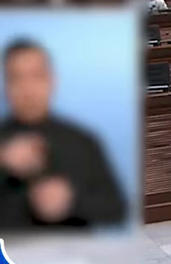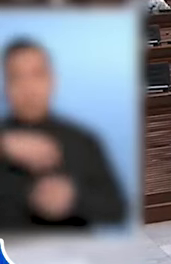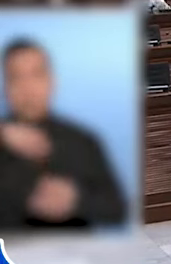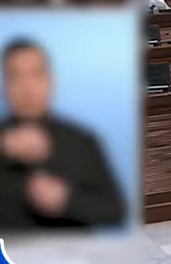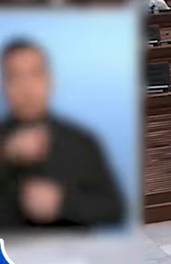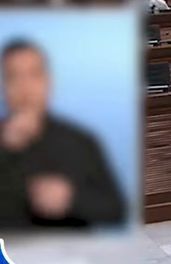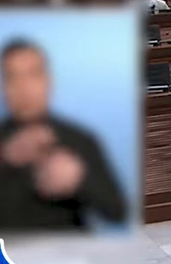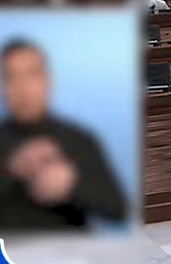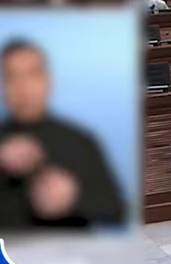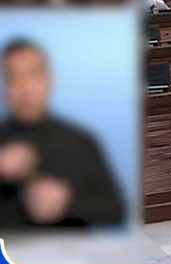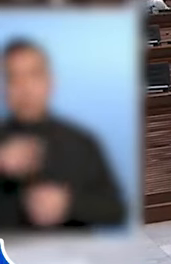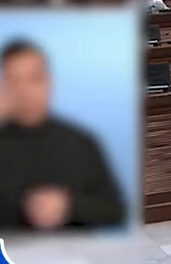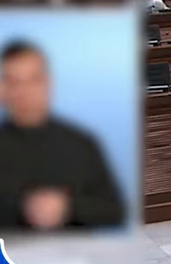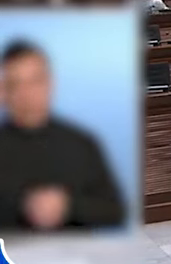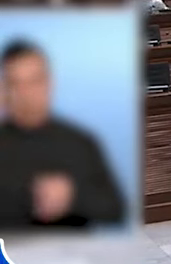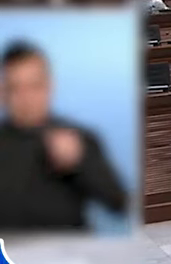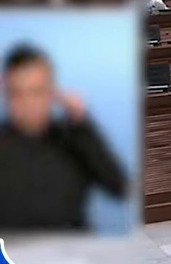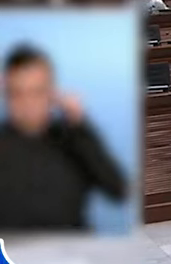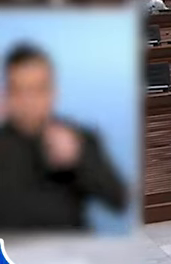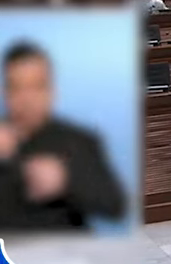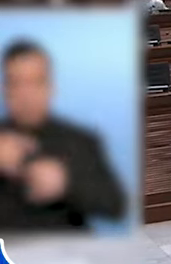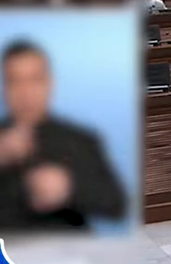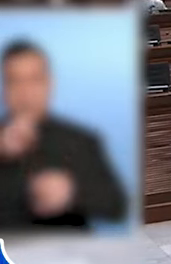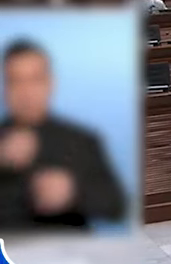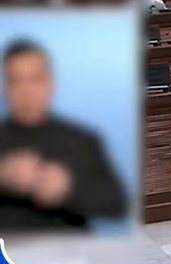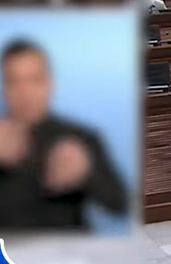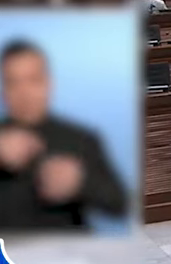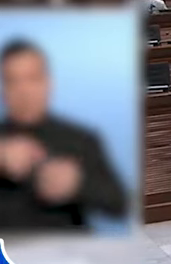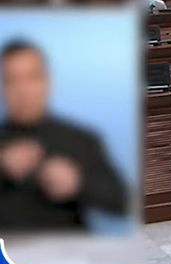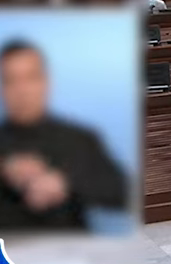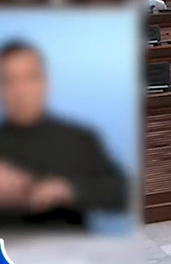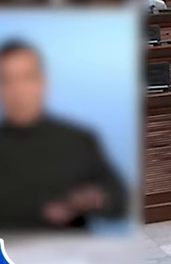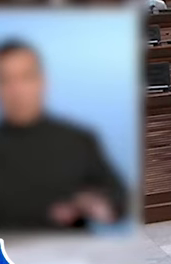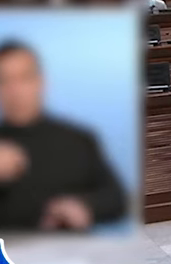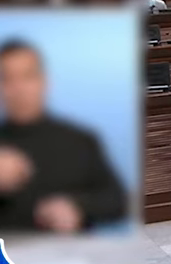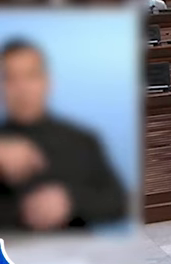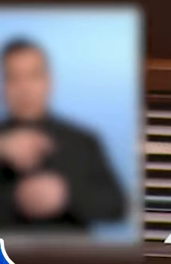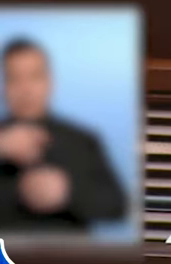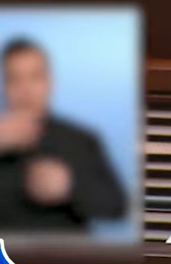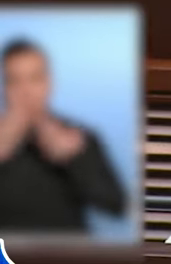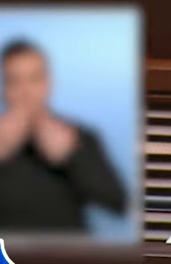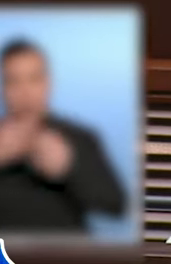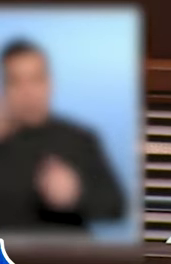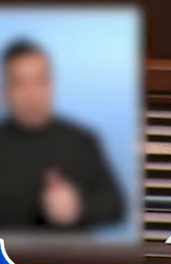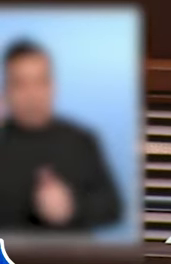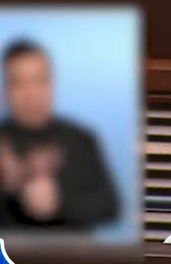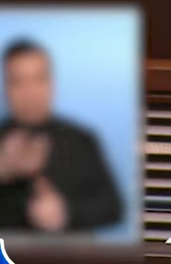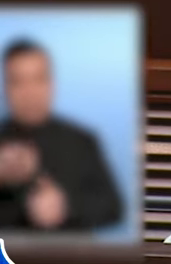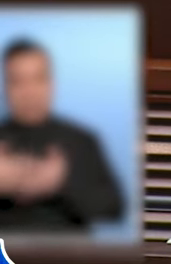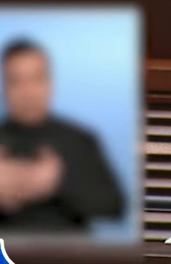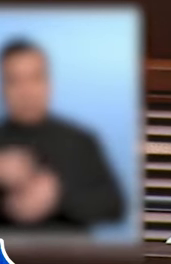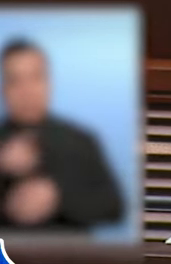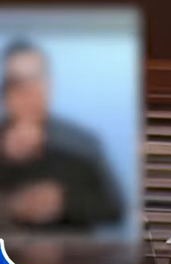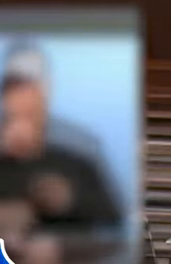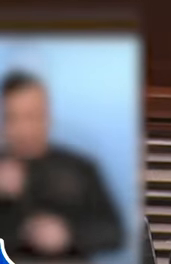关于这个由黑暴衍生出来的校园欺凌的整体的事件，这个是一个很严重的有毒的